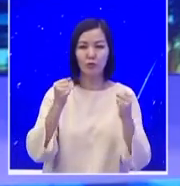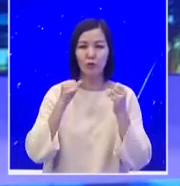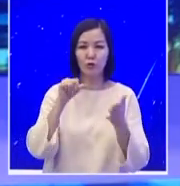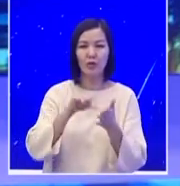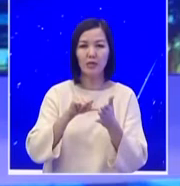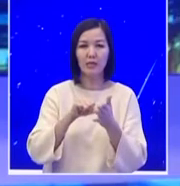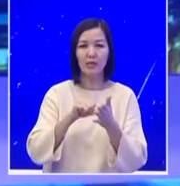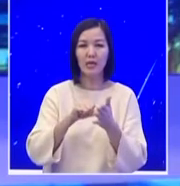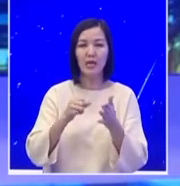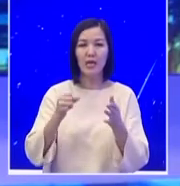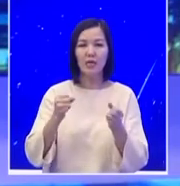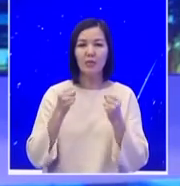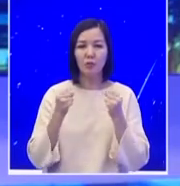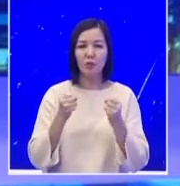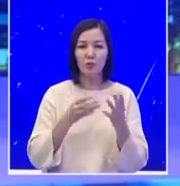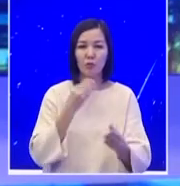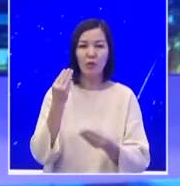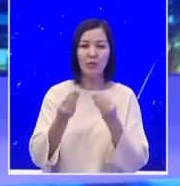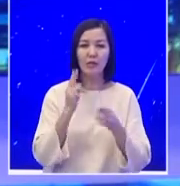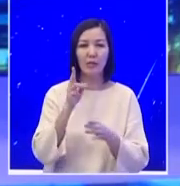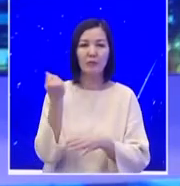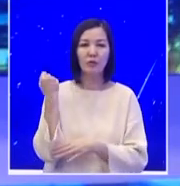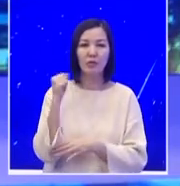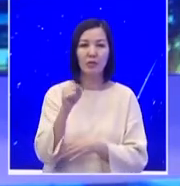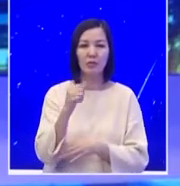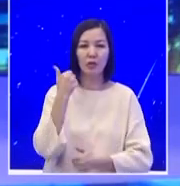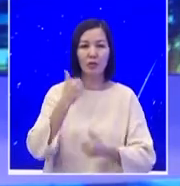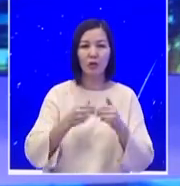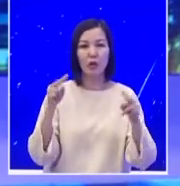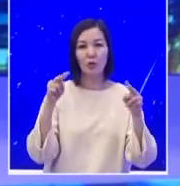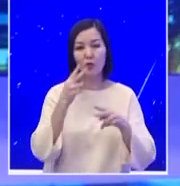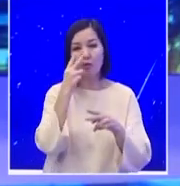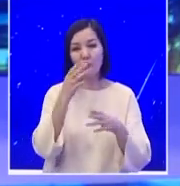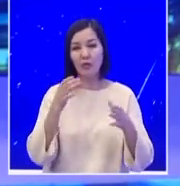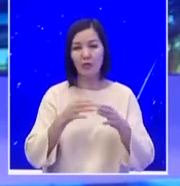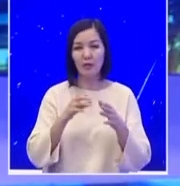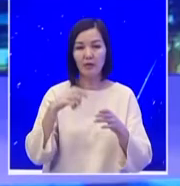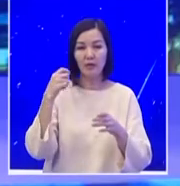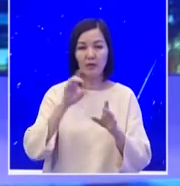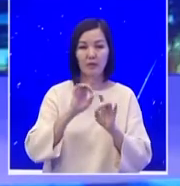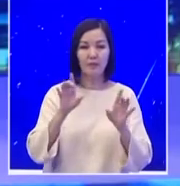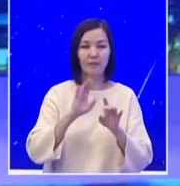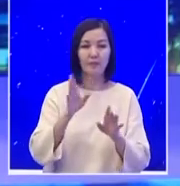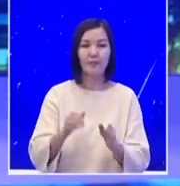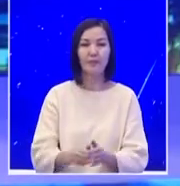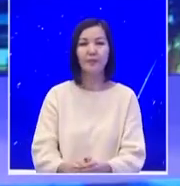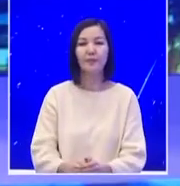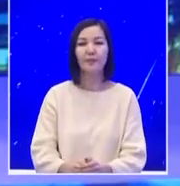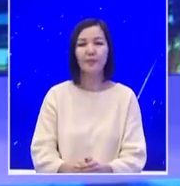қатысқан. Сонымен қысқы спорт ойынында кім жеңіске жетті? Додаға куә болып қайтқан тілшіміз Амина Құдайберген тарқатсын.